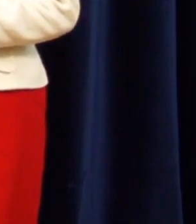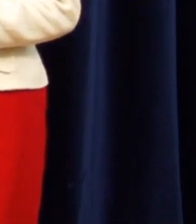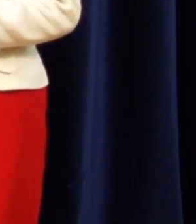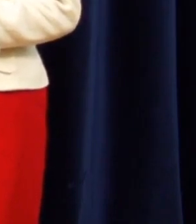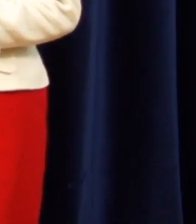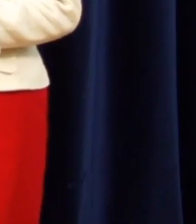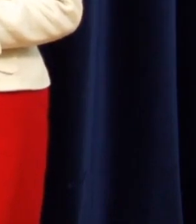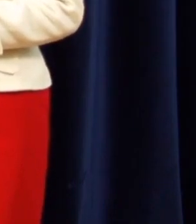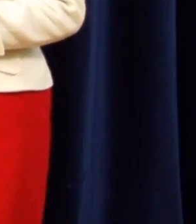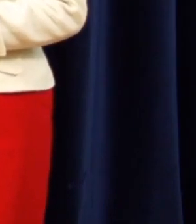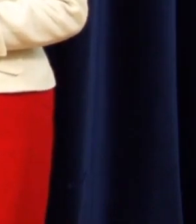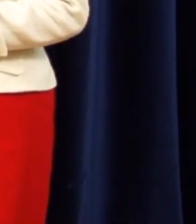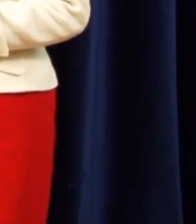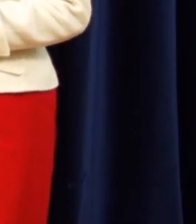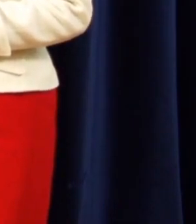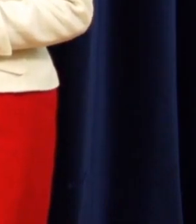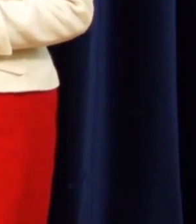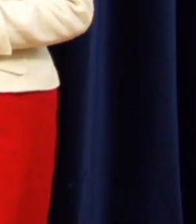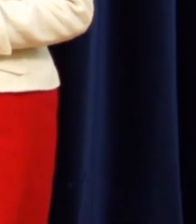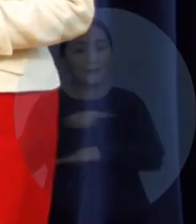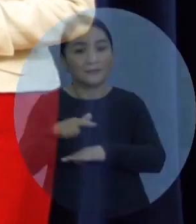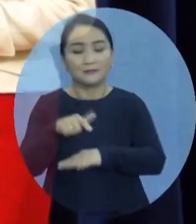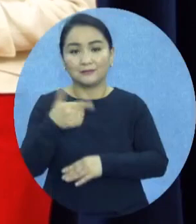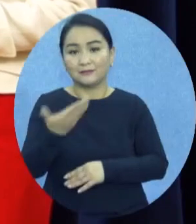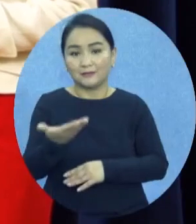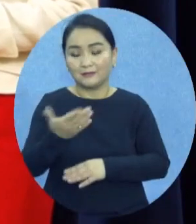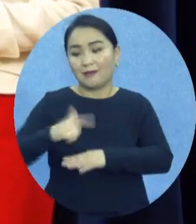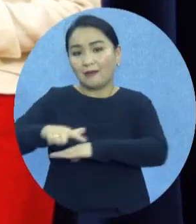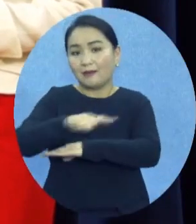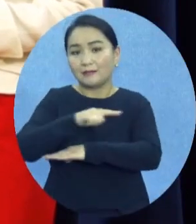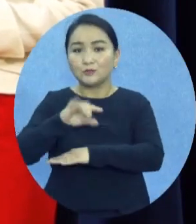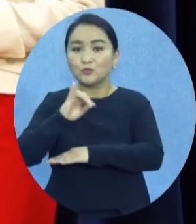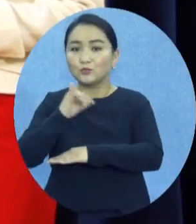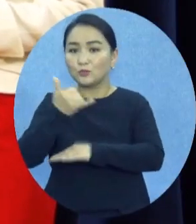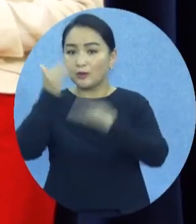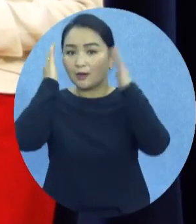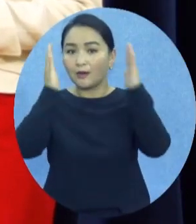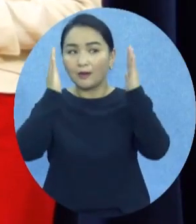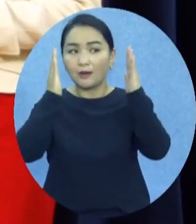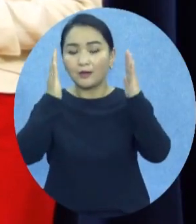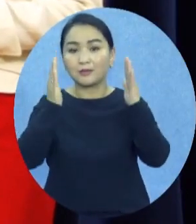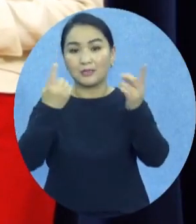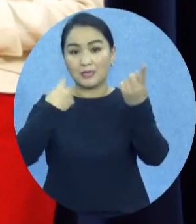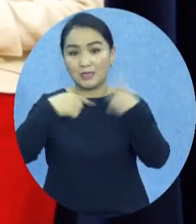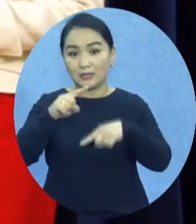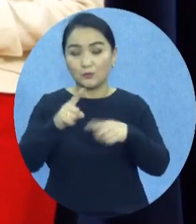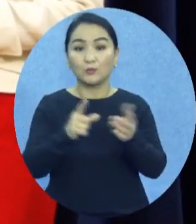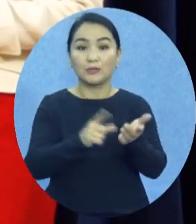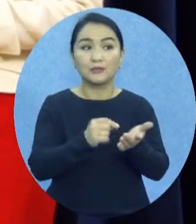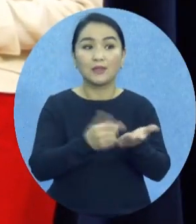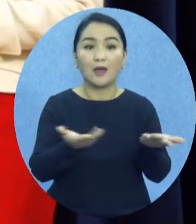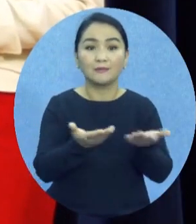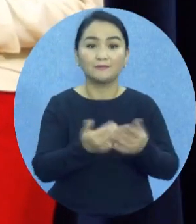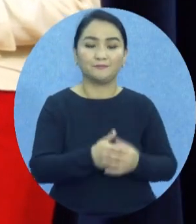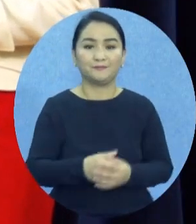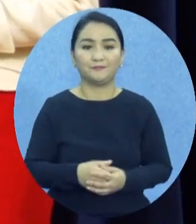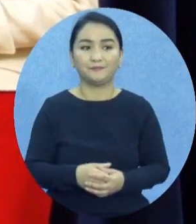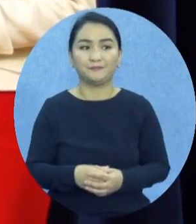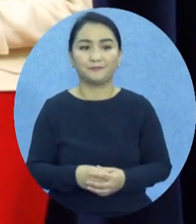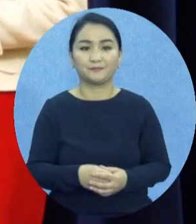энэ зүйлүүд л орж явах шиг байна л да. Ийм нөхцөлд ер нь яг танаа газраас юуг анхааруулж, юуг илүү анхааруулах зайлшгүй шаардлага байна.